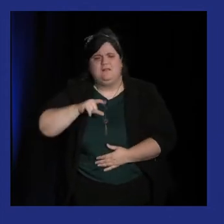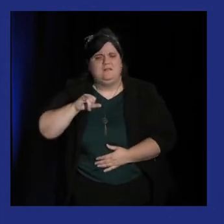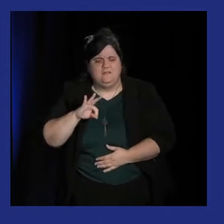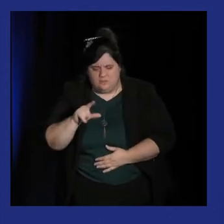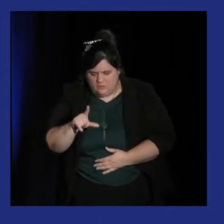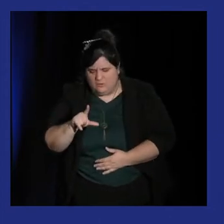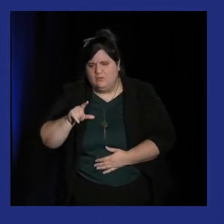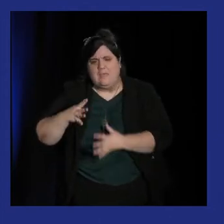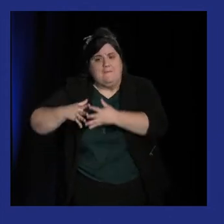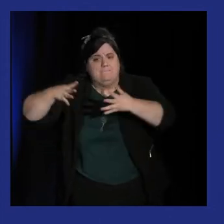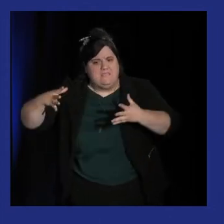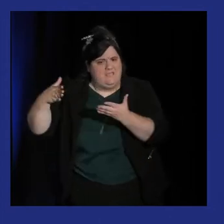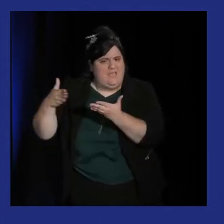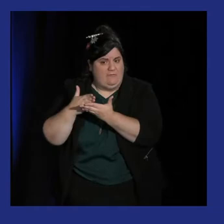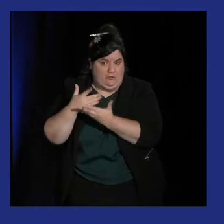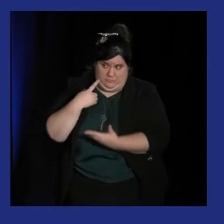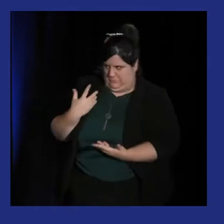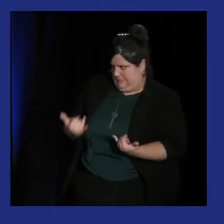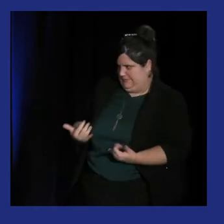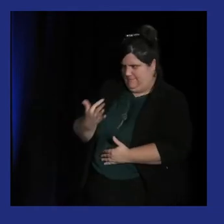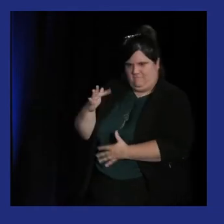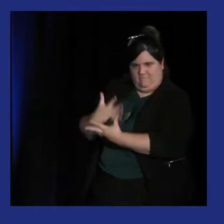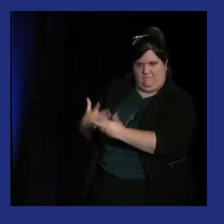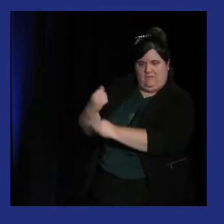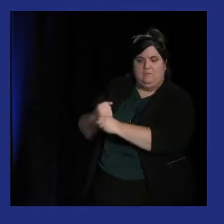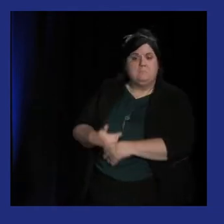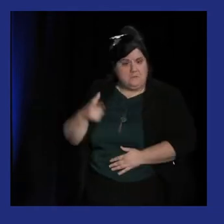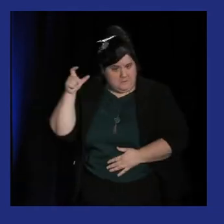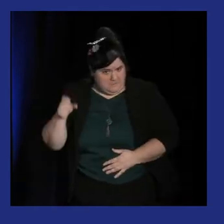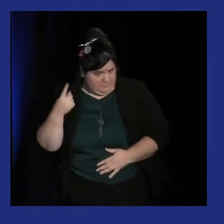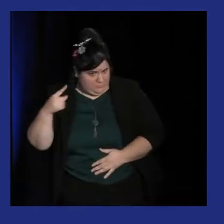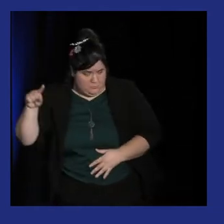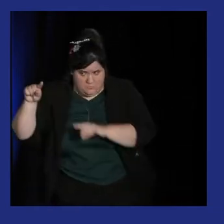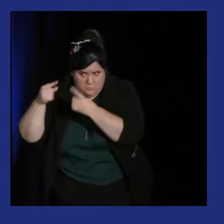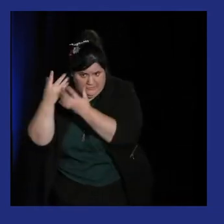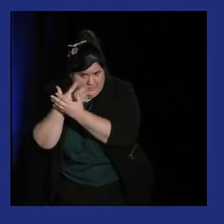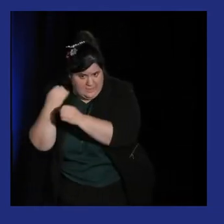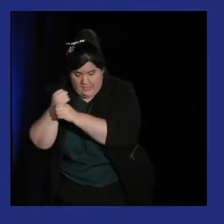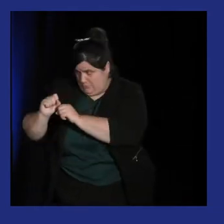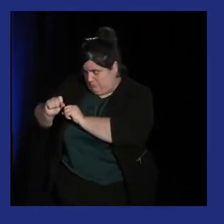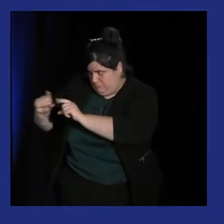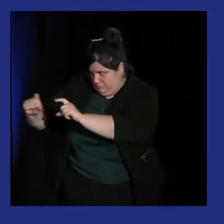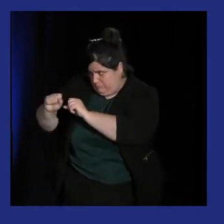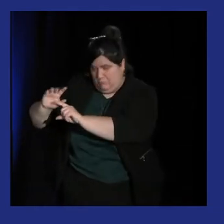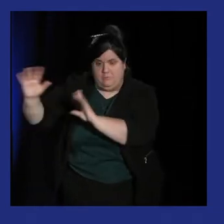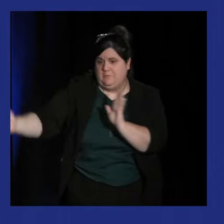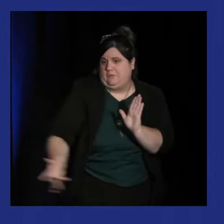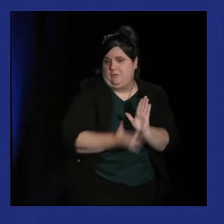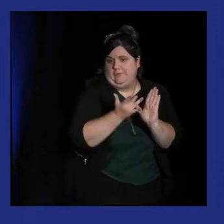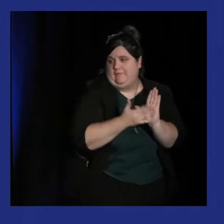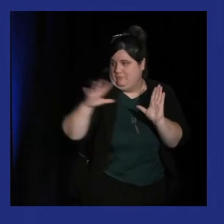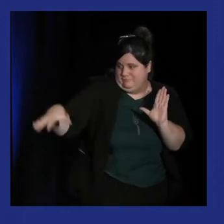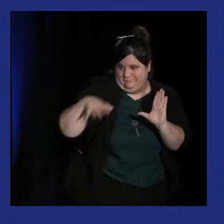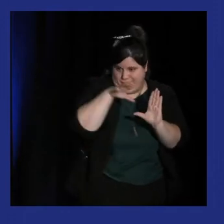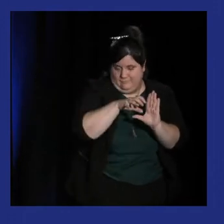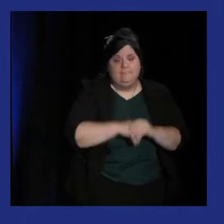qui était un jeu français il y avait une interview du compositeur dans le magazine donc tout ça ça m'avait plutôt marqué et il y avait des morceaux arrangés par le